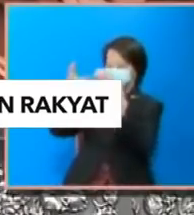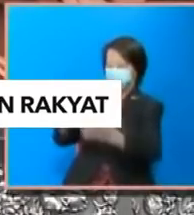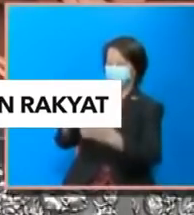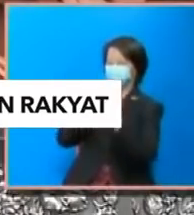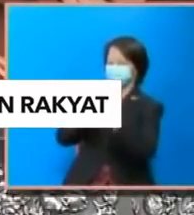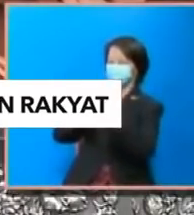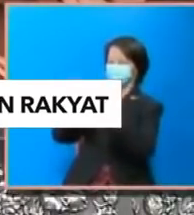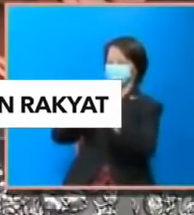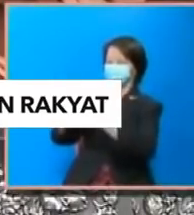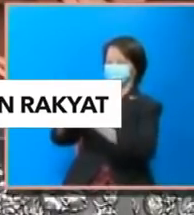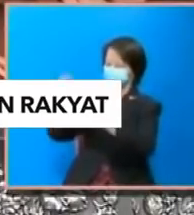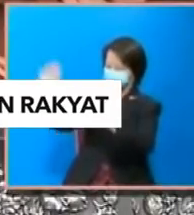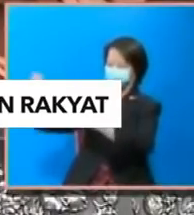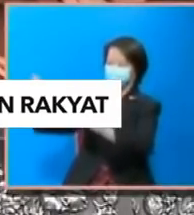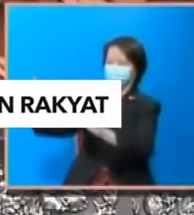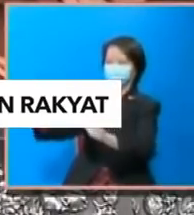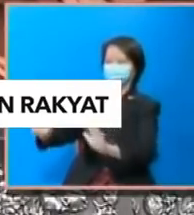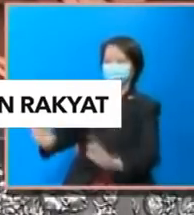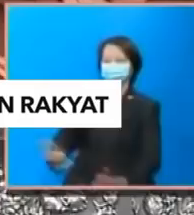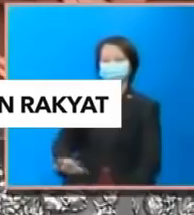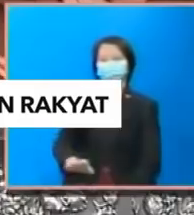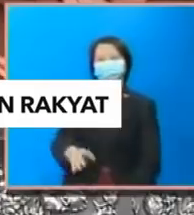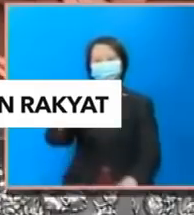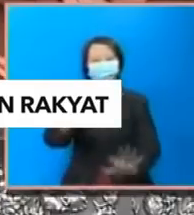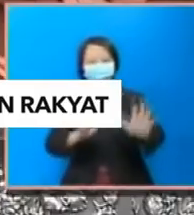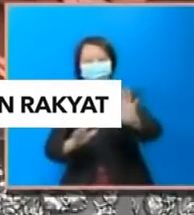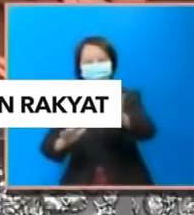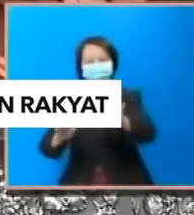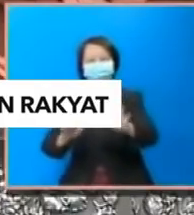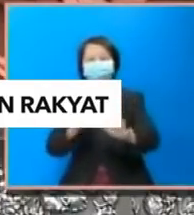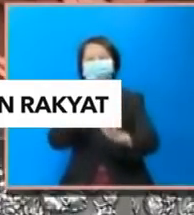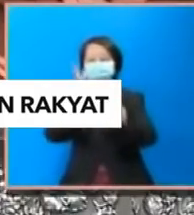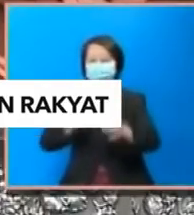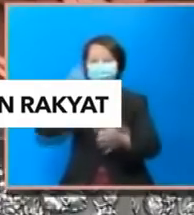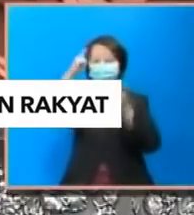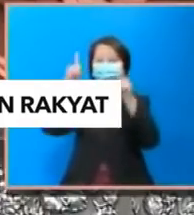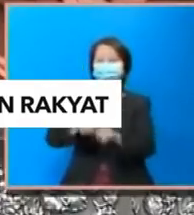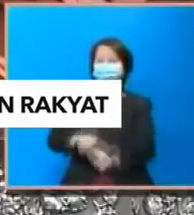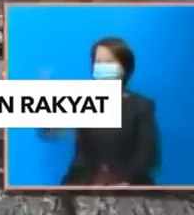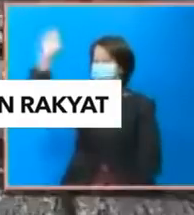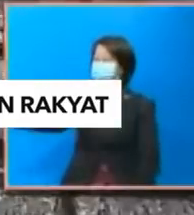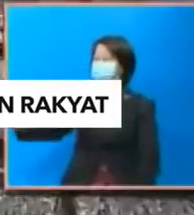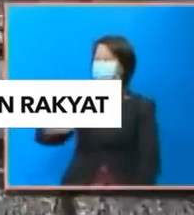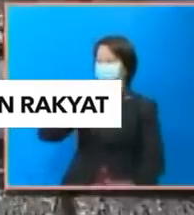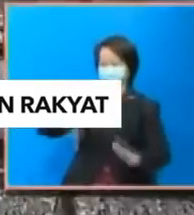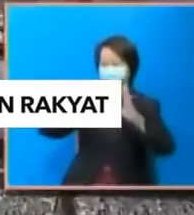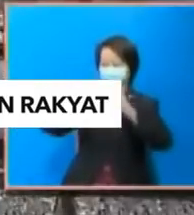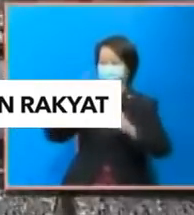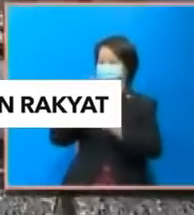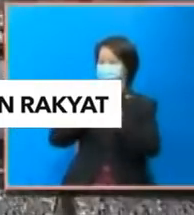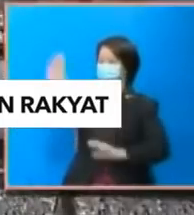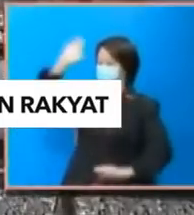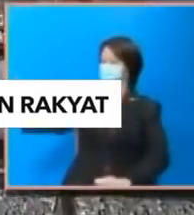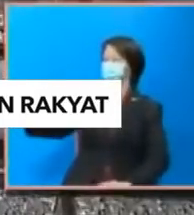kolaborasi mengenai dasar dan juga pentadbiran. Beliau juga berkata akan menyokong sebarang pembaharuan kerajaan dan